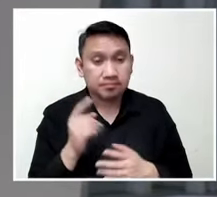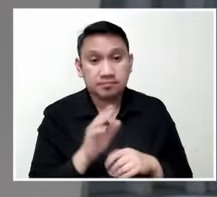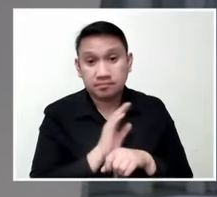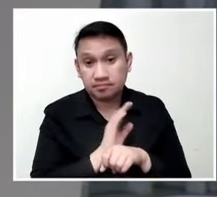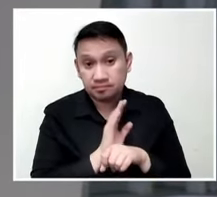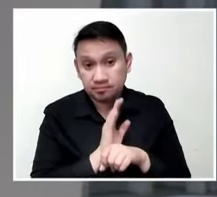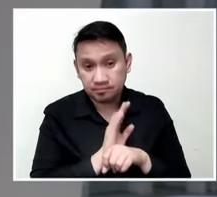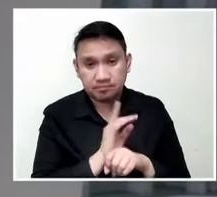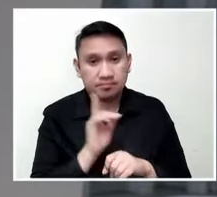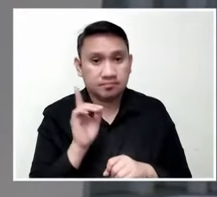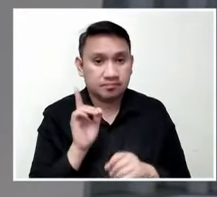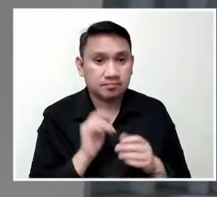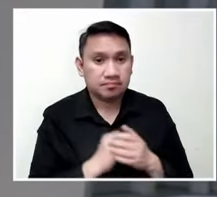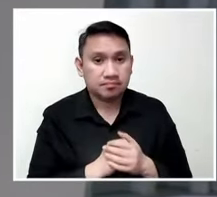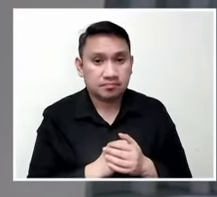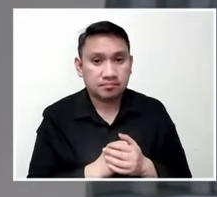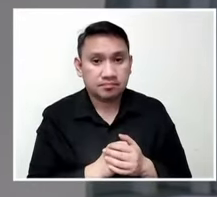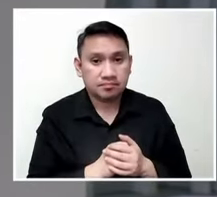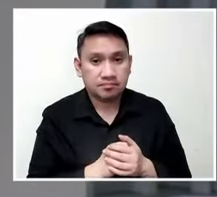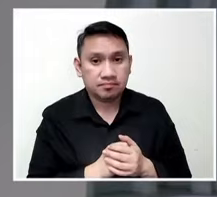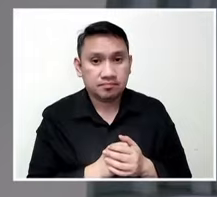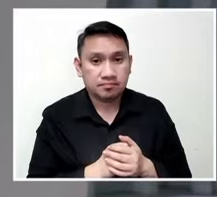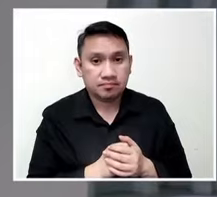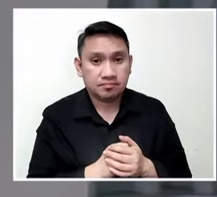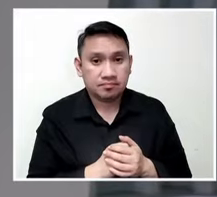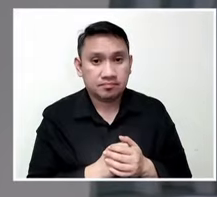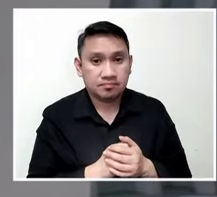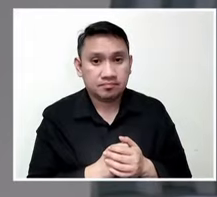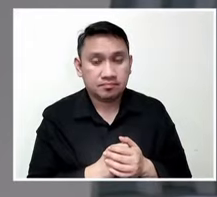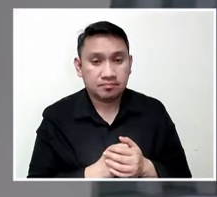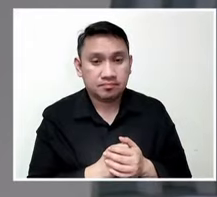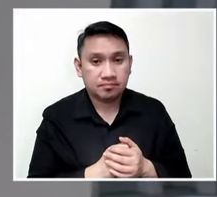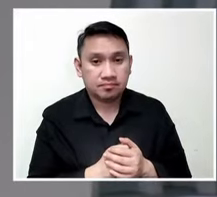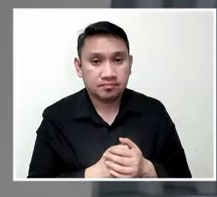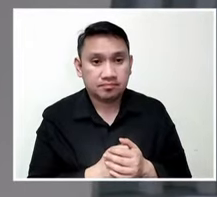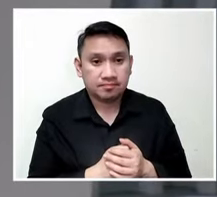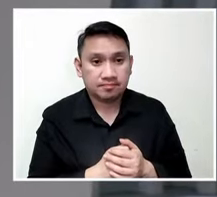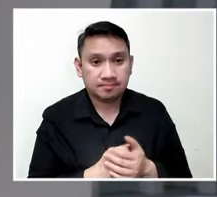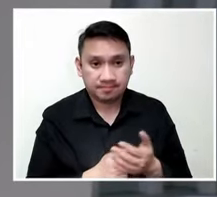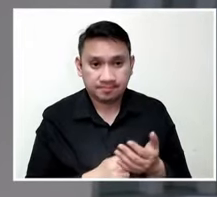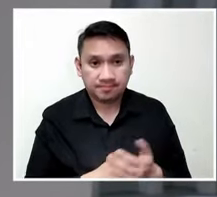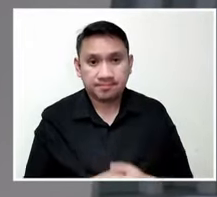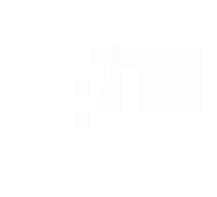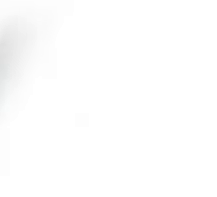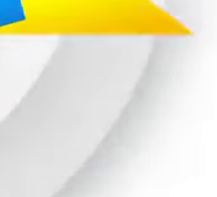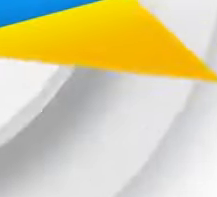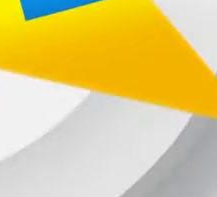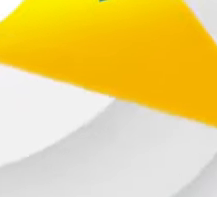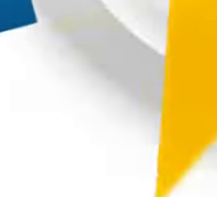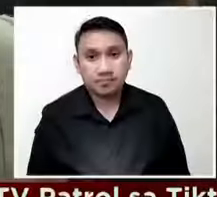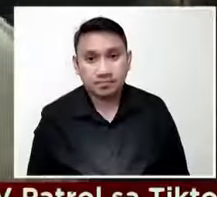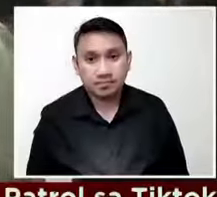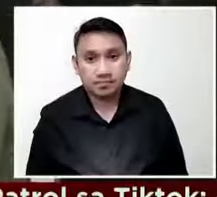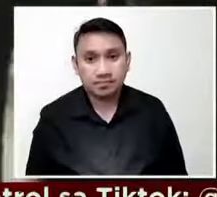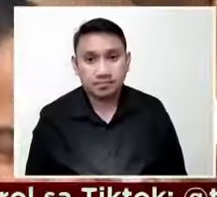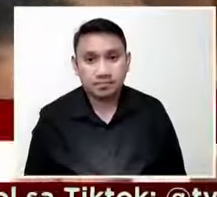Parallel Skies ni Janela Salvador at Win Metawin. Nagpapatrol, MJ Felipe.